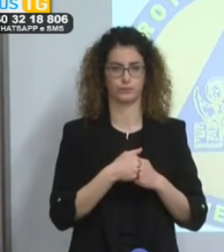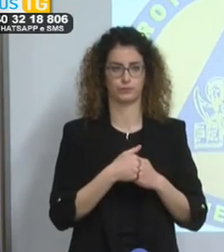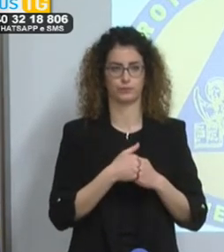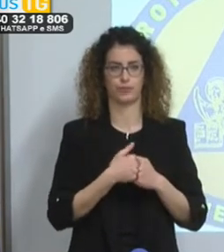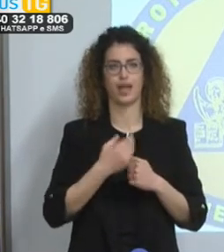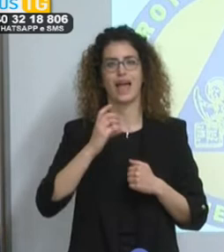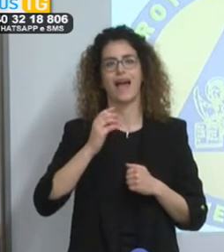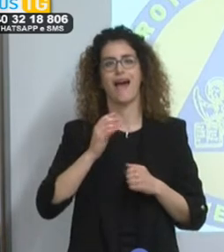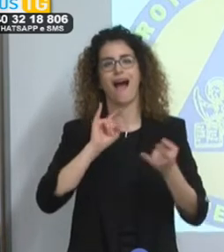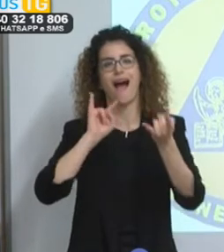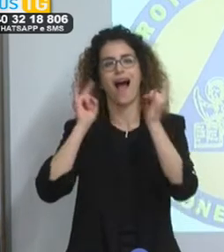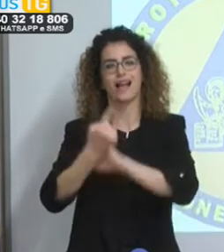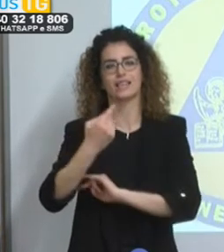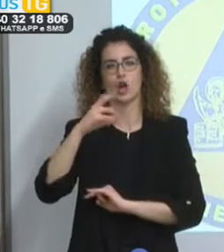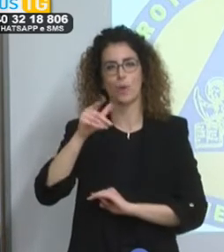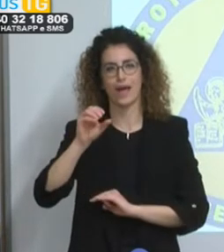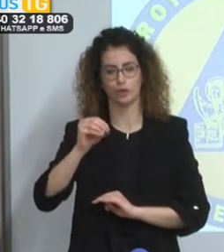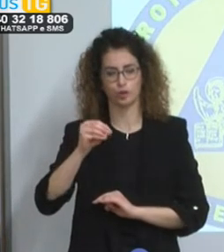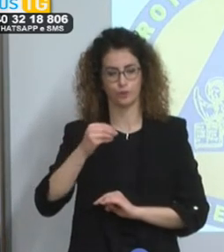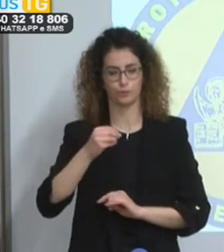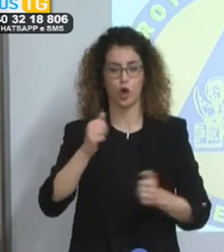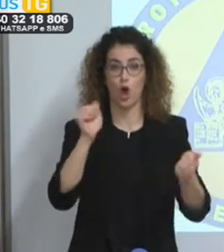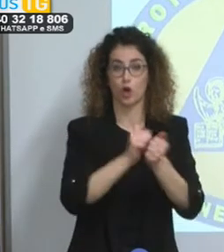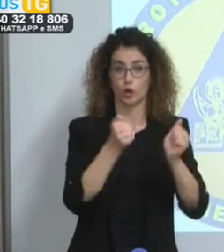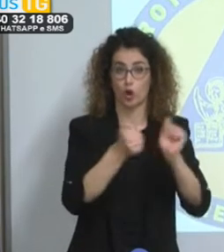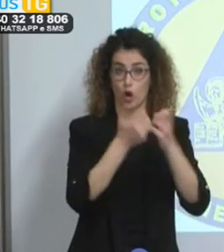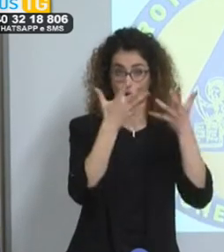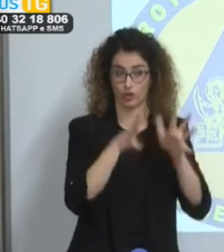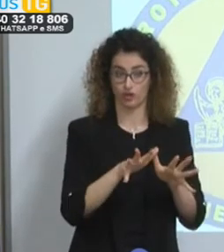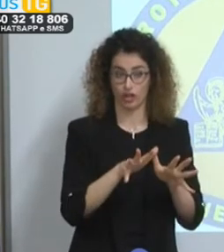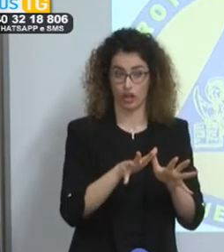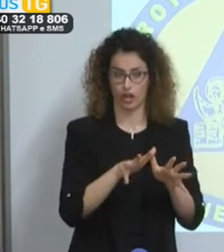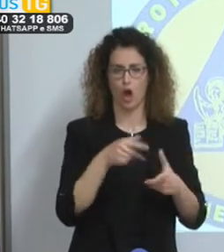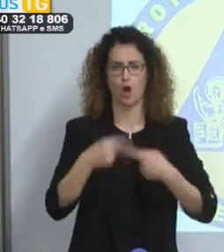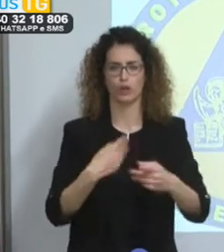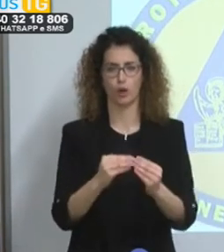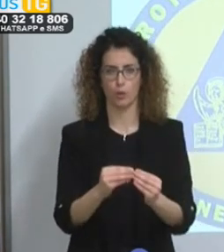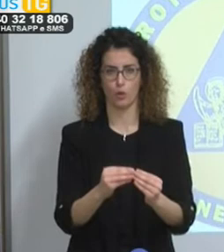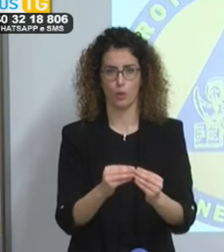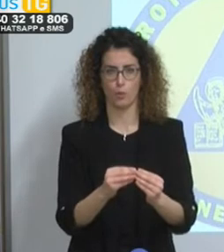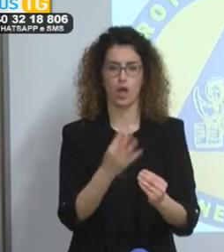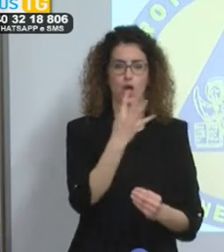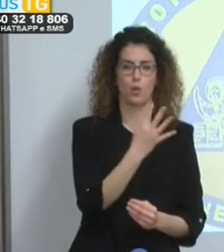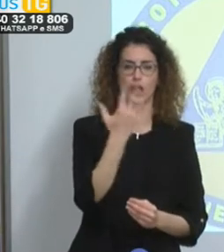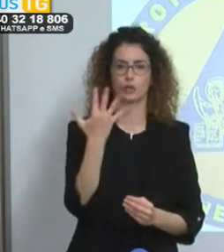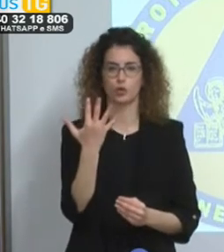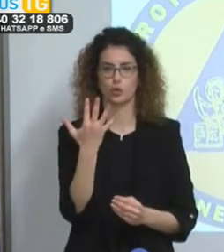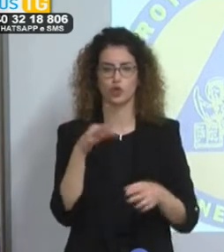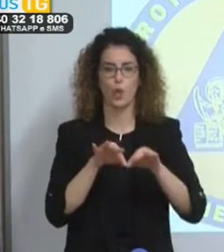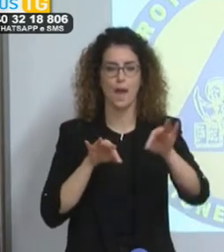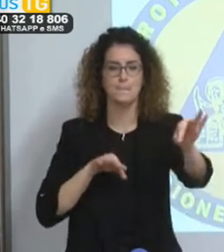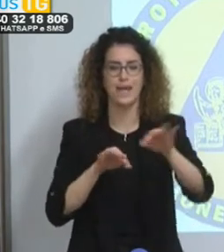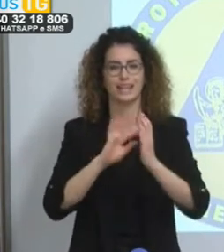del Castel Gomberto, e procederemo non più con 4-5 metri al giorno